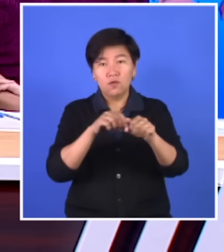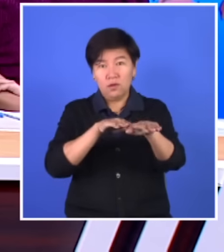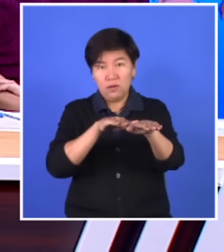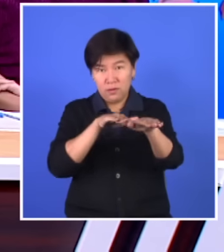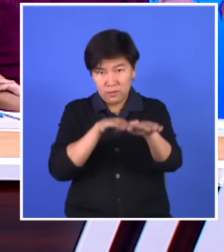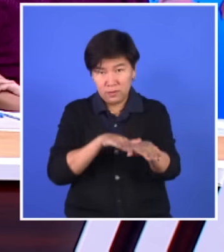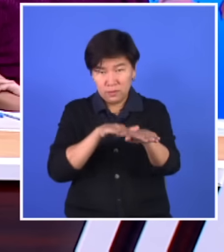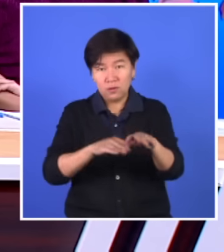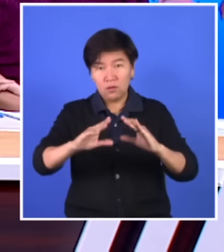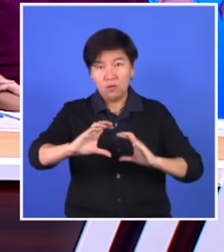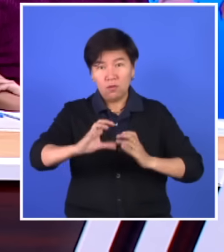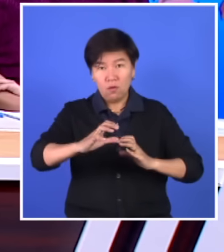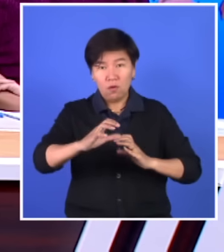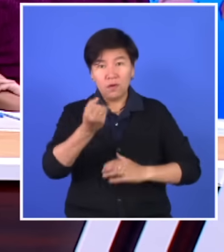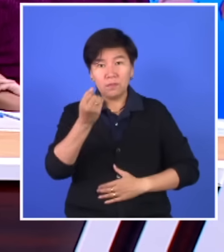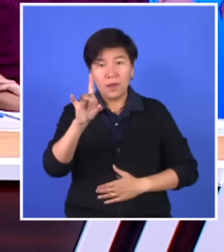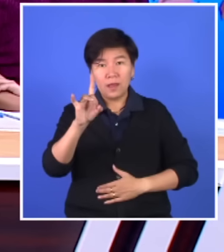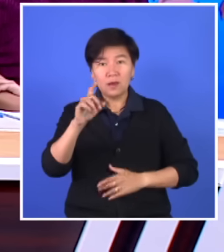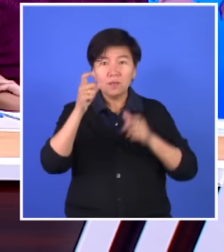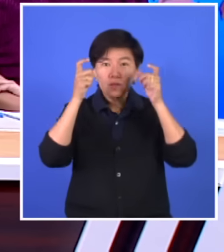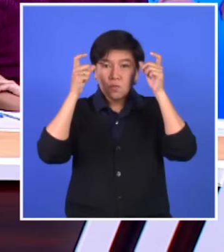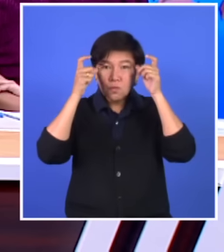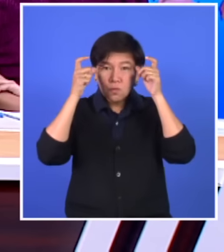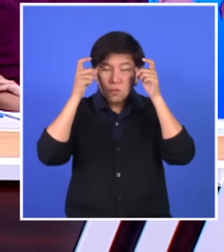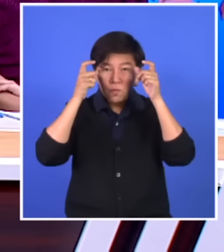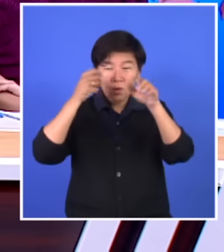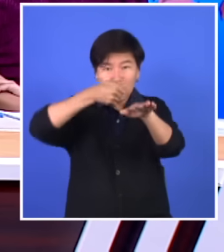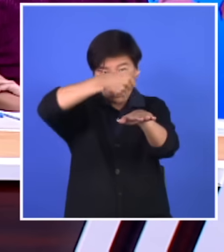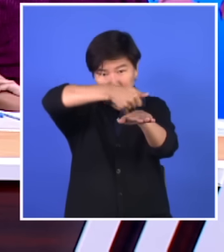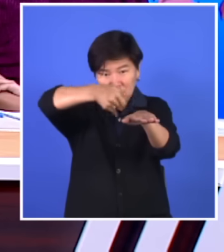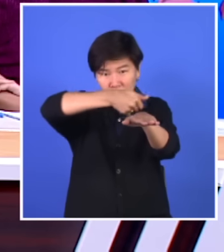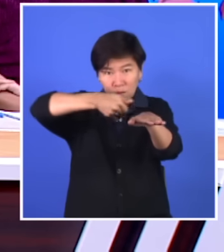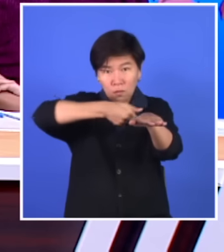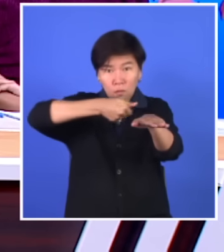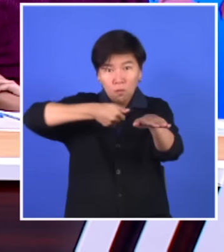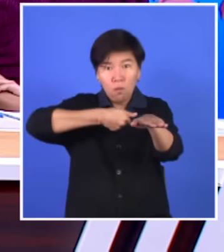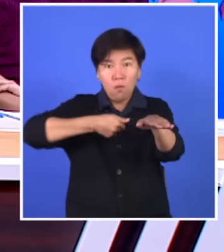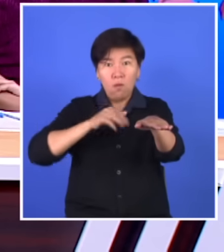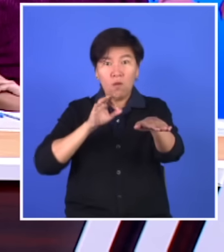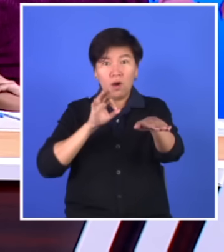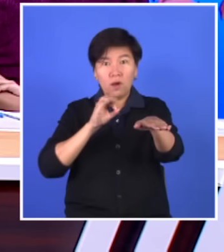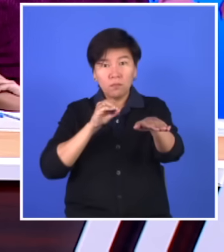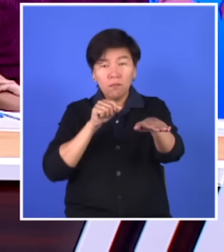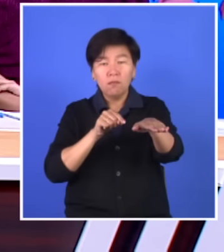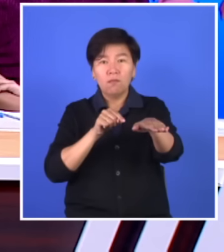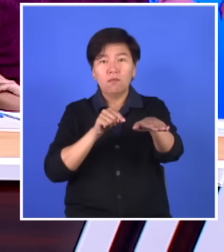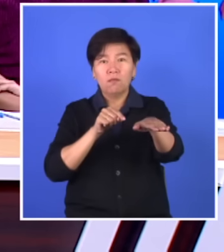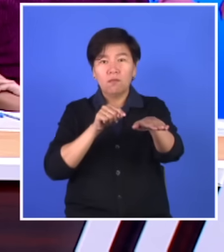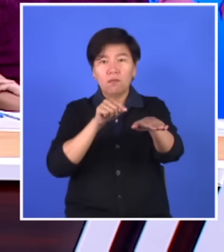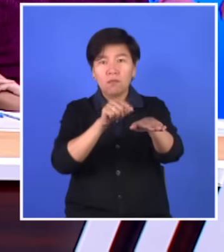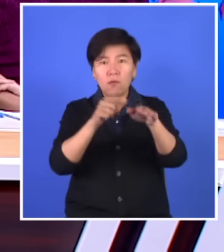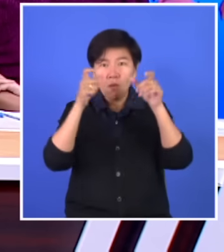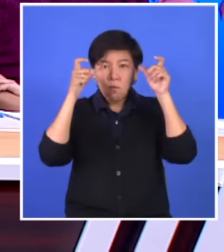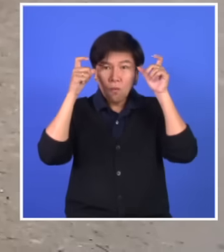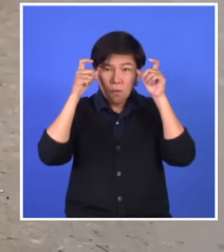มาค่ะวัวมาตั้ง 90ตัวปรากฏว่าเทกระจาดพ่วงเนี่ยมันมันคว่ำนะคะก็เลยทำให้วัวเนี่ยตายไป